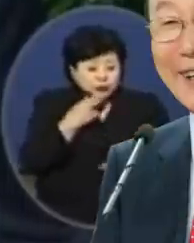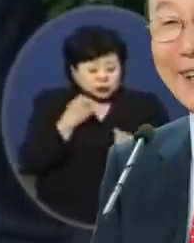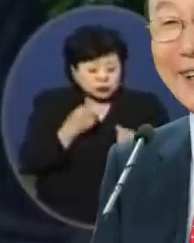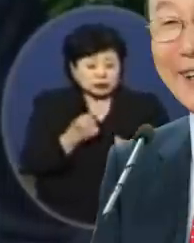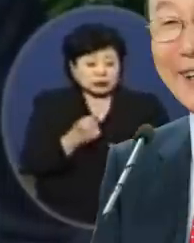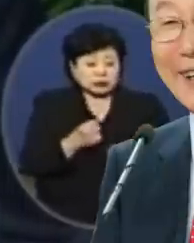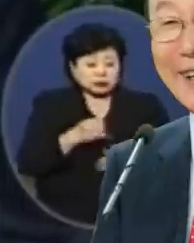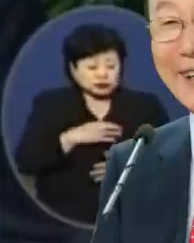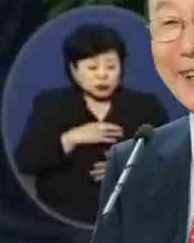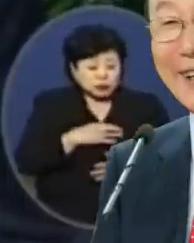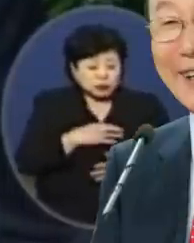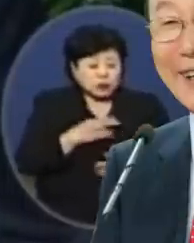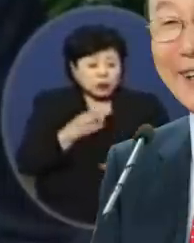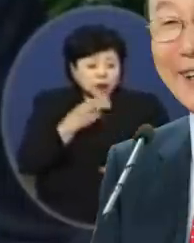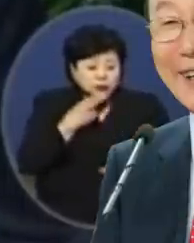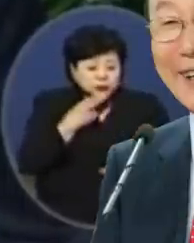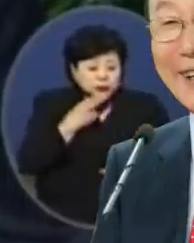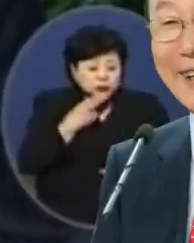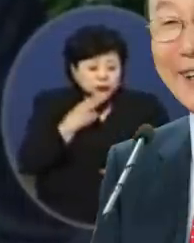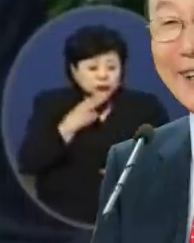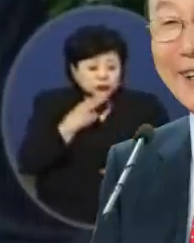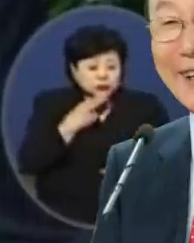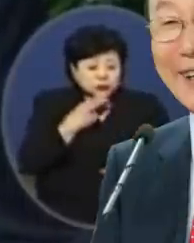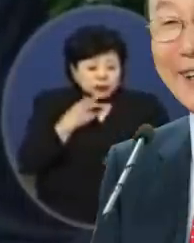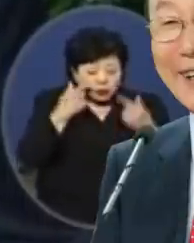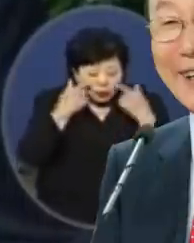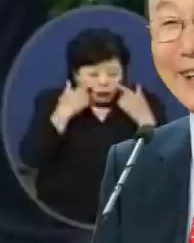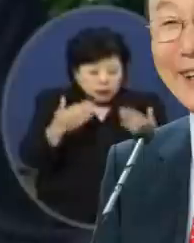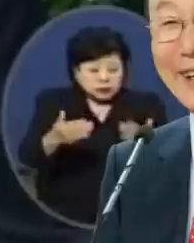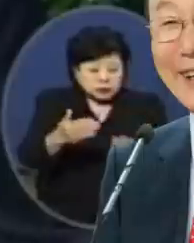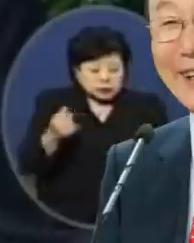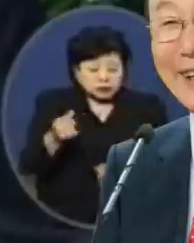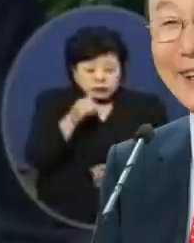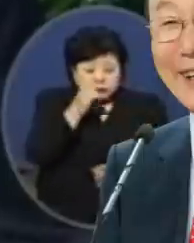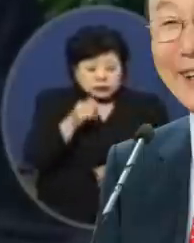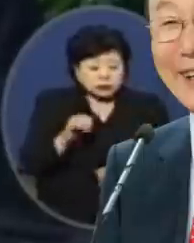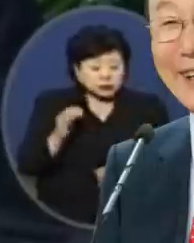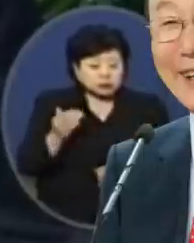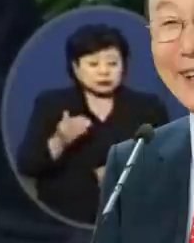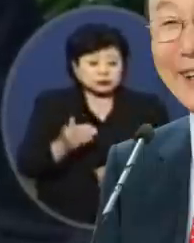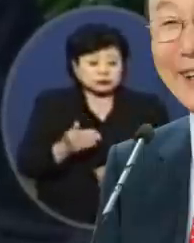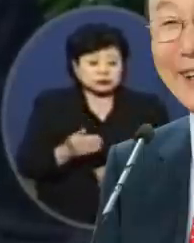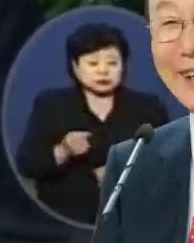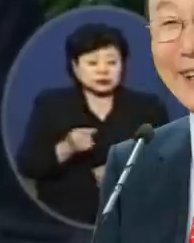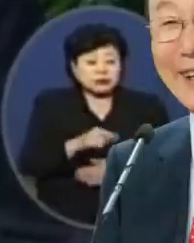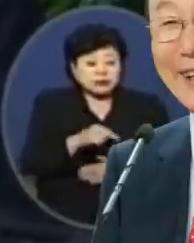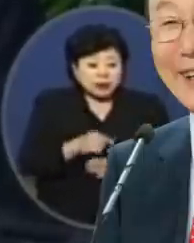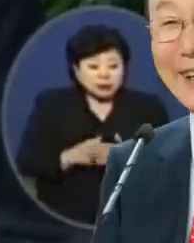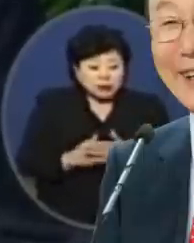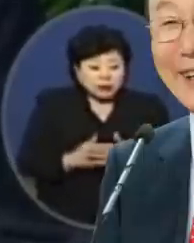살았고 두려움이 없는 확인을 가지고 살았는데 요사이 조금 마음이